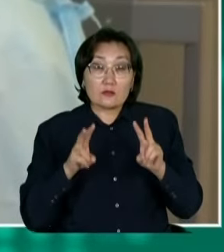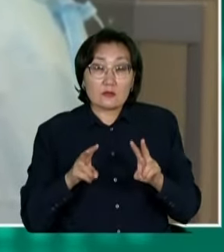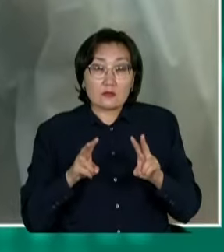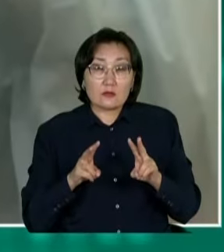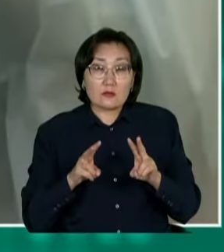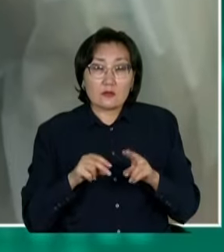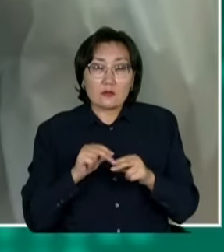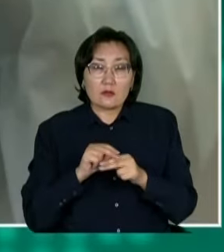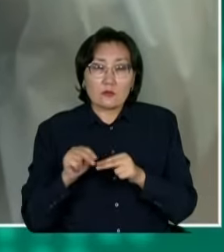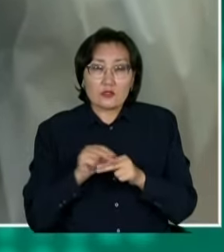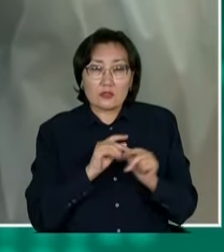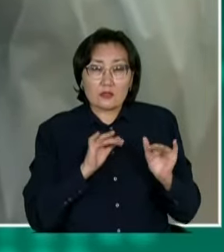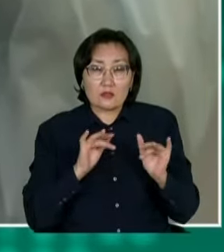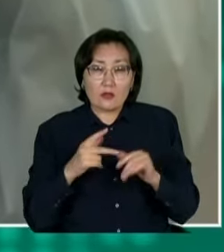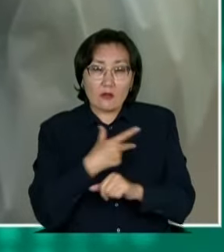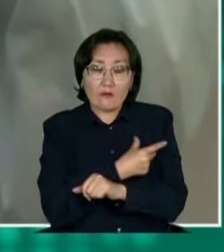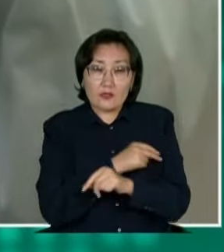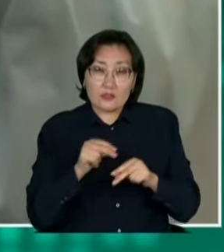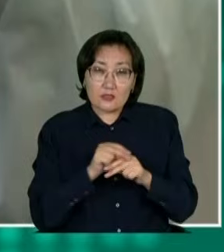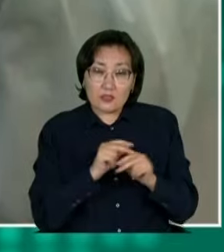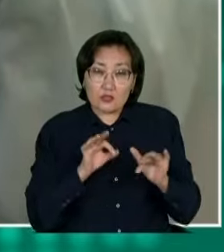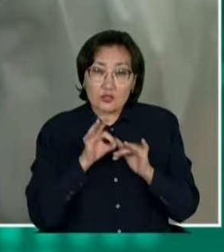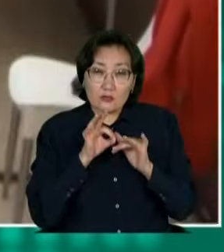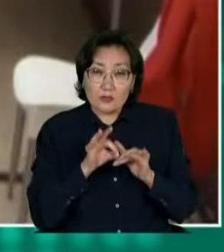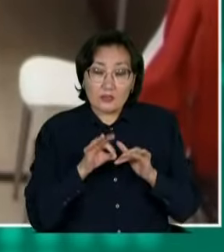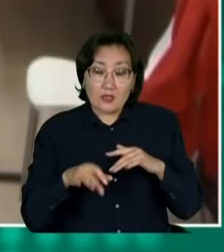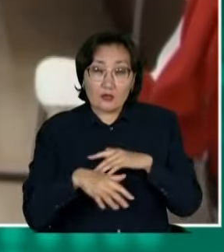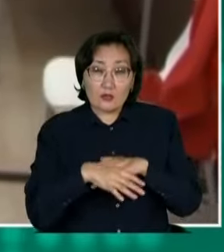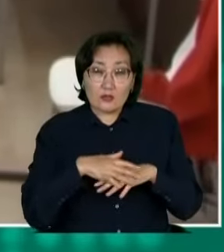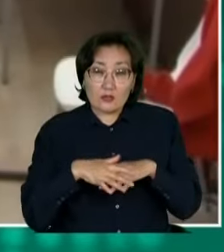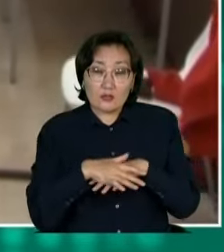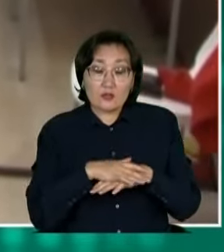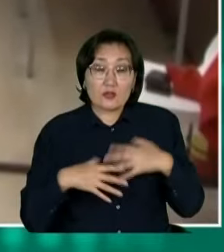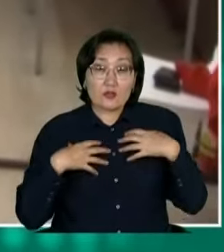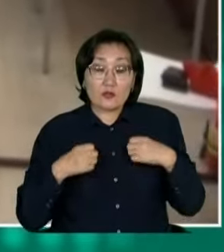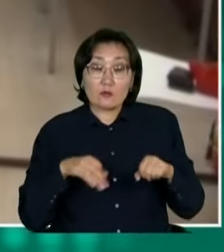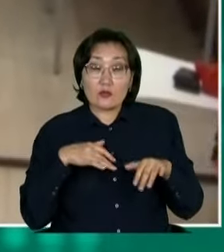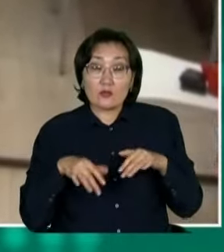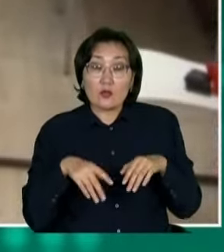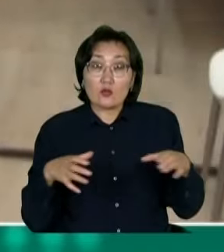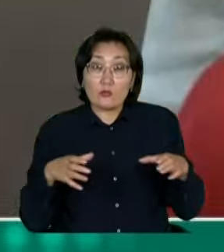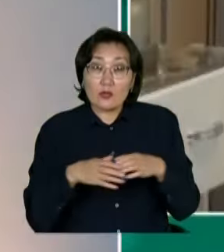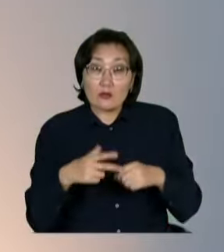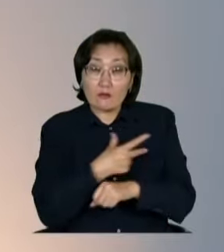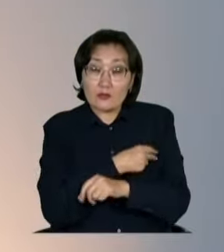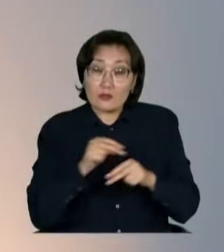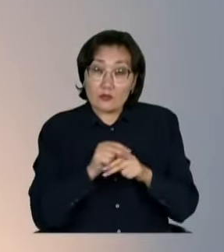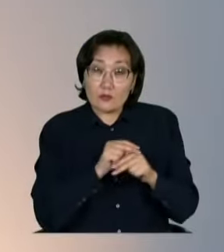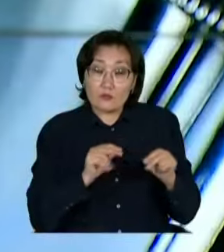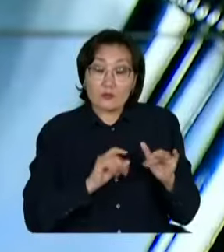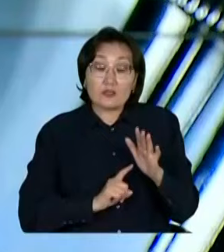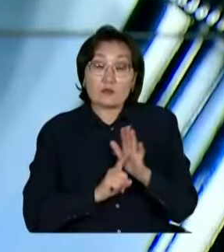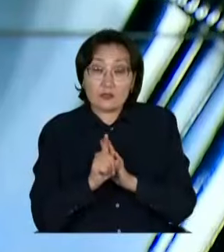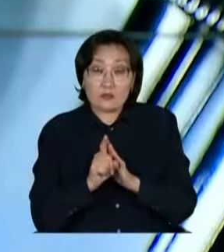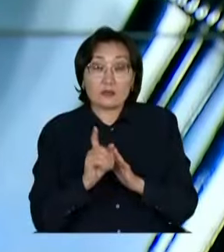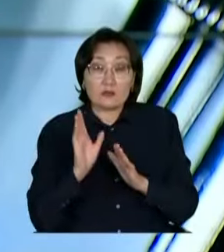спецификалық профилактикалық шара болып вакцинация жүргізіледі. Халықтың осал топтарына вакцинация жүргізу басталады. Ақпарыңызға